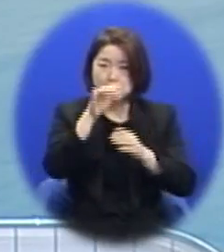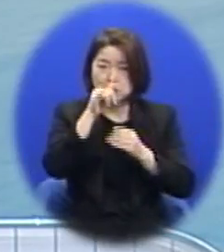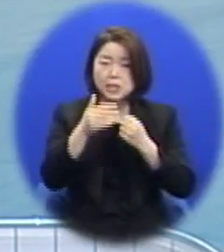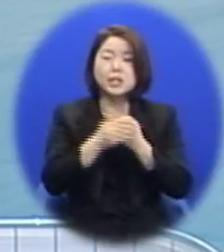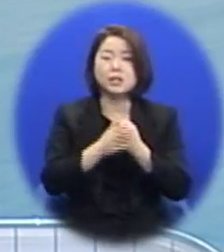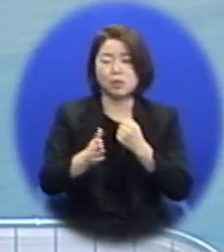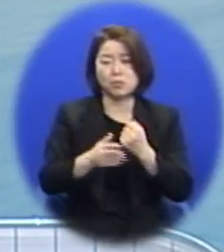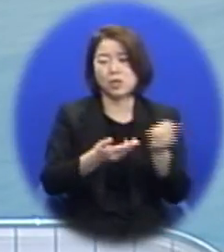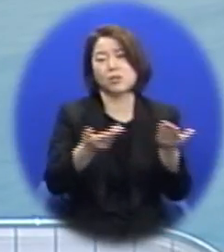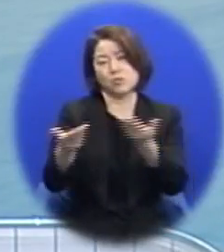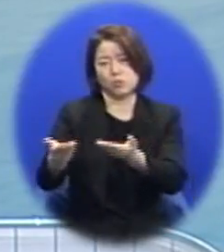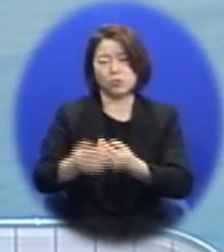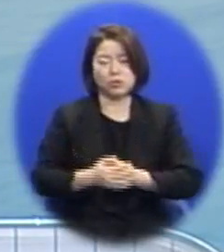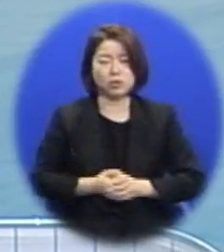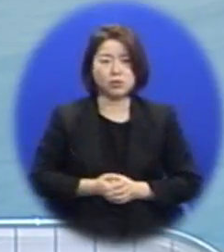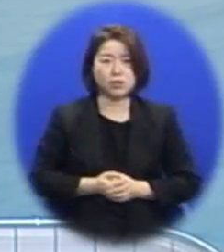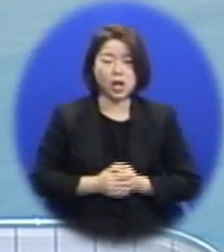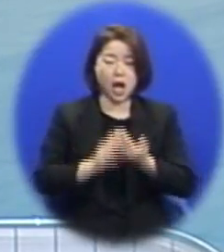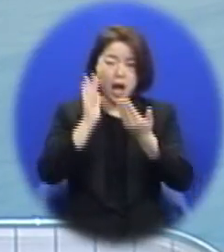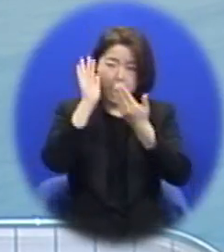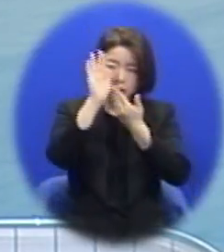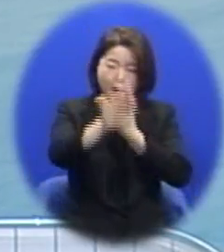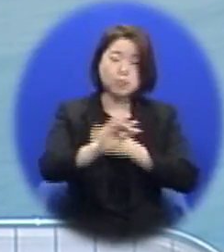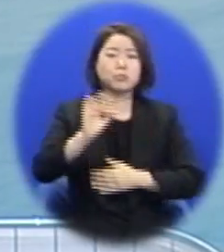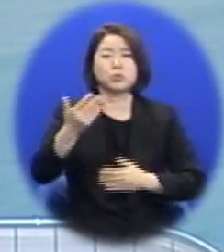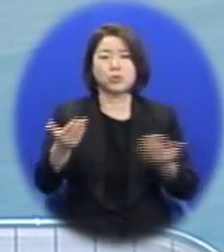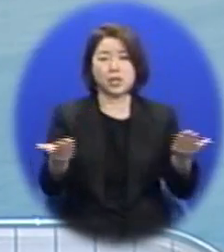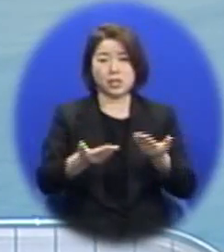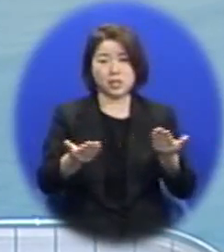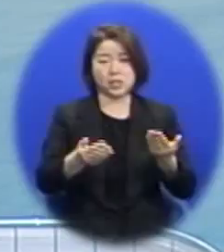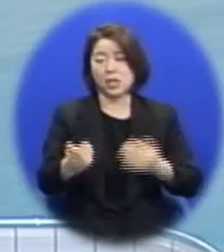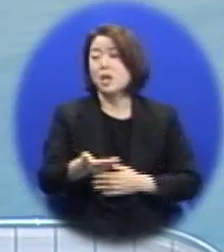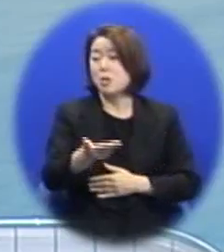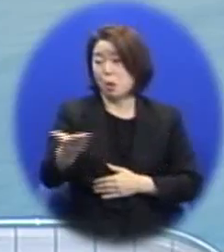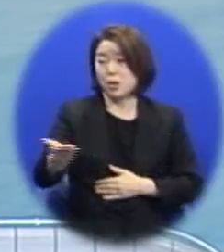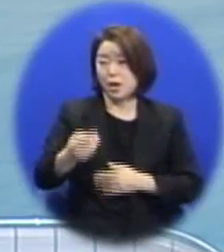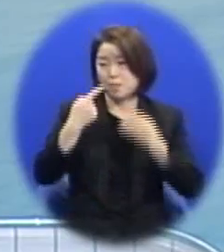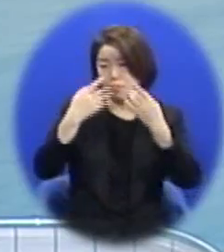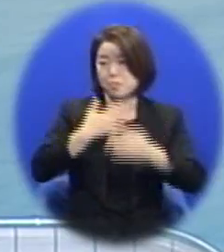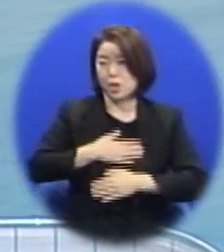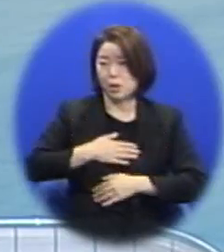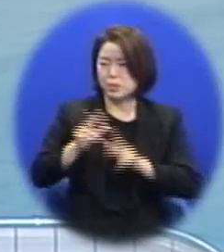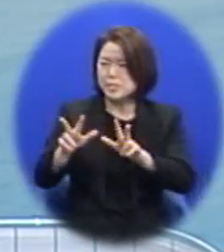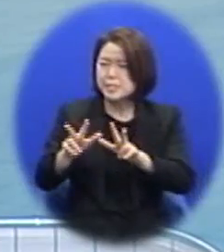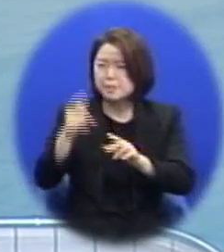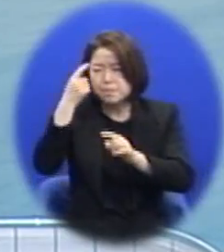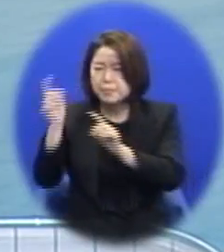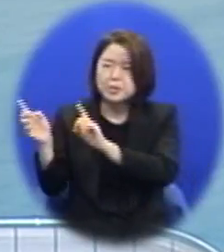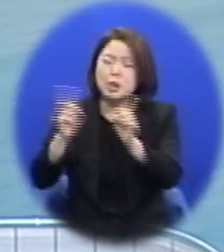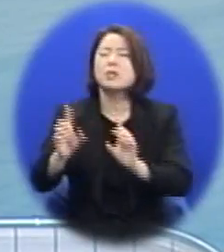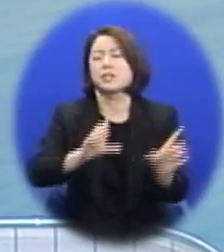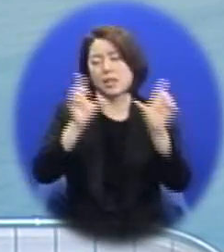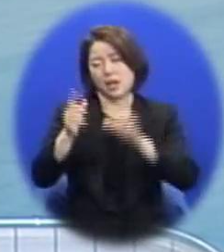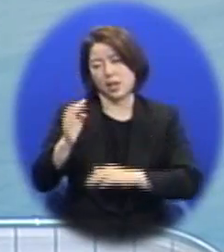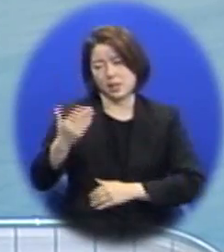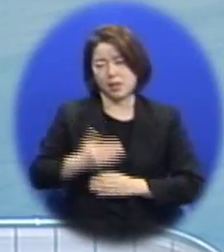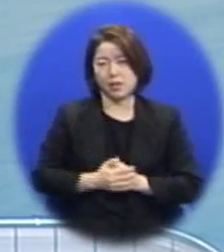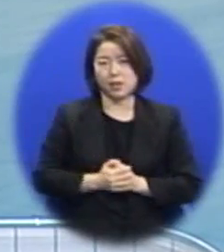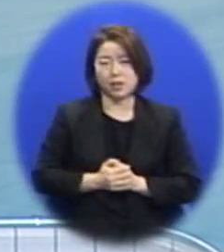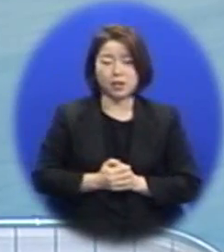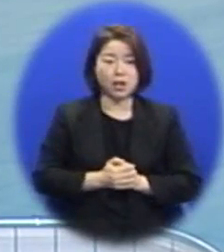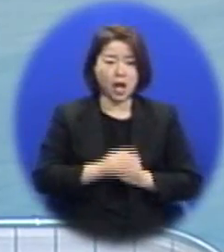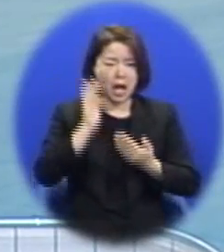하신 겁니다. 앞으로 될 일을 너희들이 분명히 알고 지금 정신 차려서 살아라. 핍박이